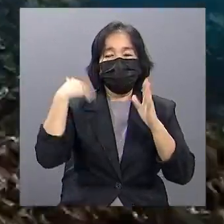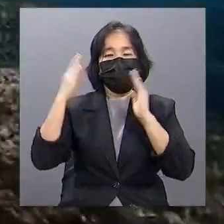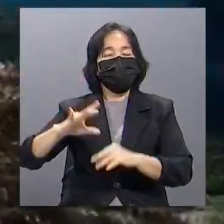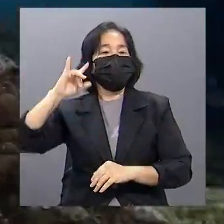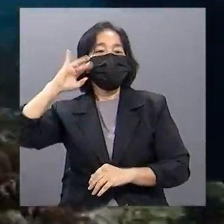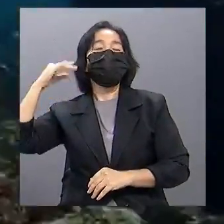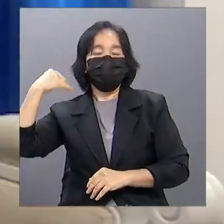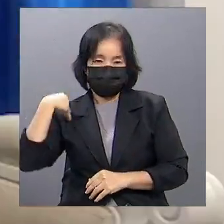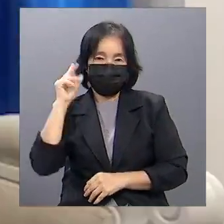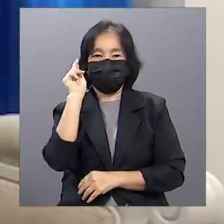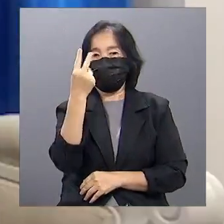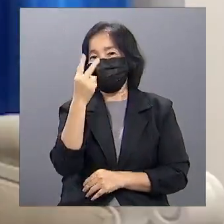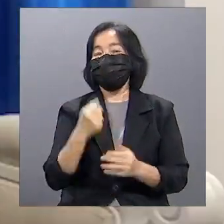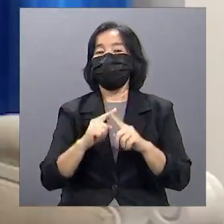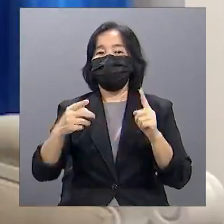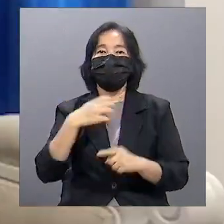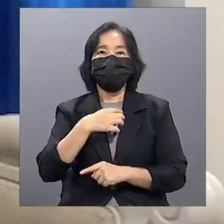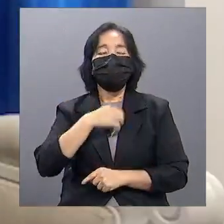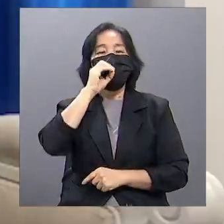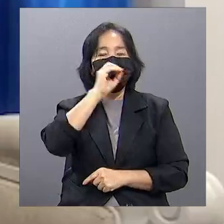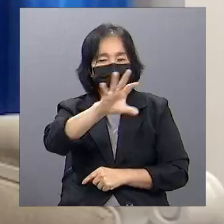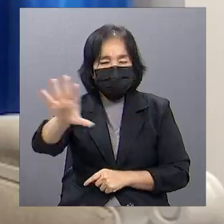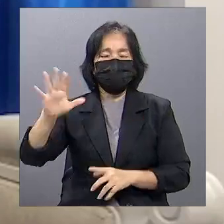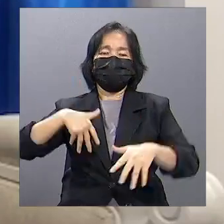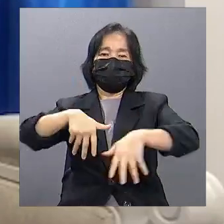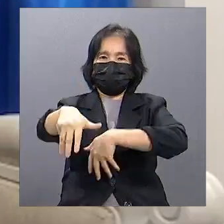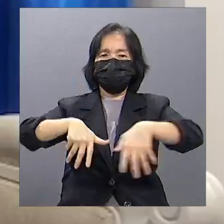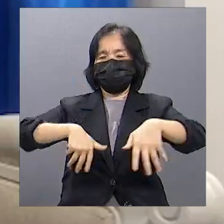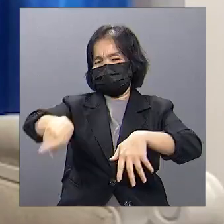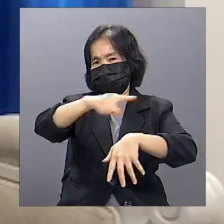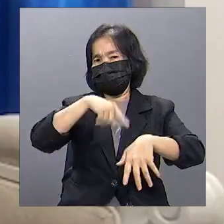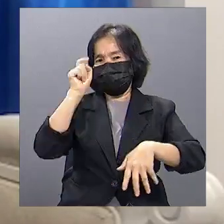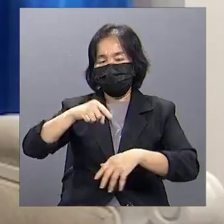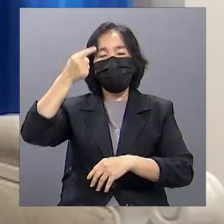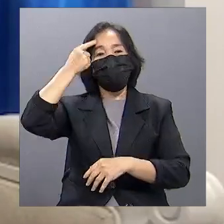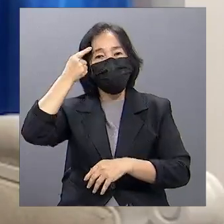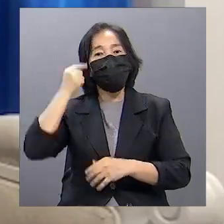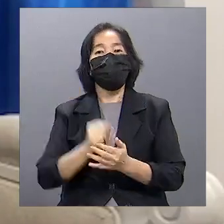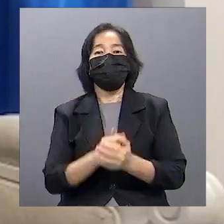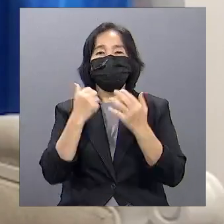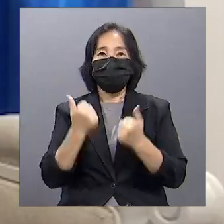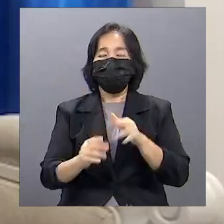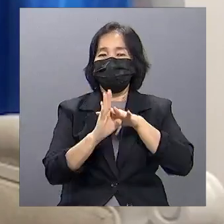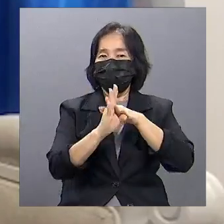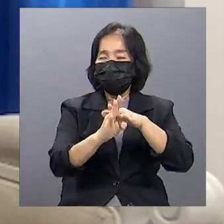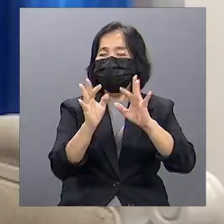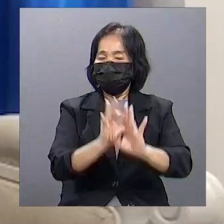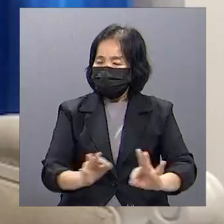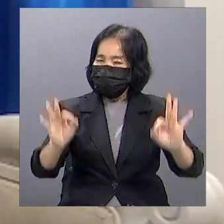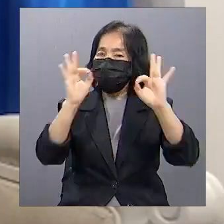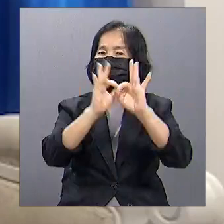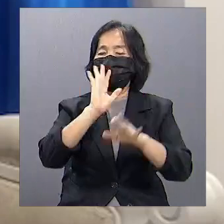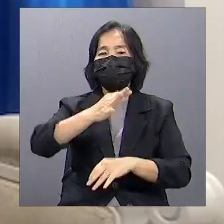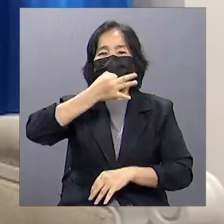อยากจะแจ้งกับประชาชนทั่วๆไปเลยเนี่ยให้ได้ทราบว่าความสำคัญของสัตว์ทะเลบางชนิดเนี่ยมันมีความสำคัญกับระ